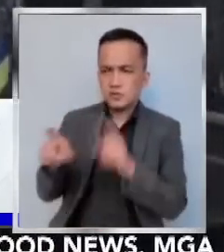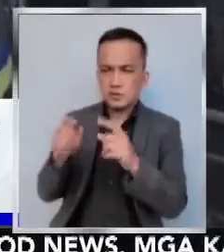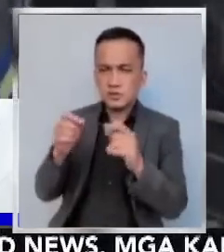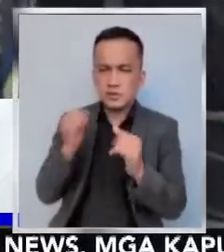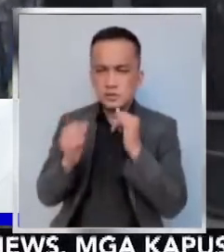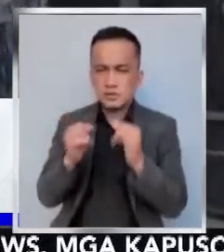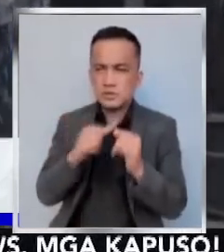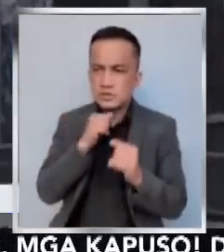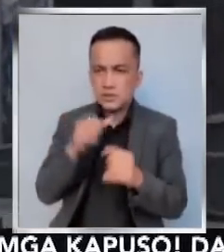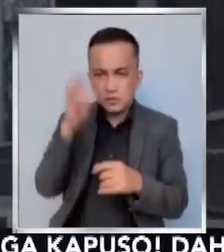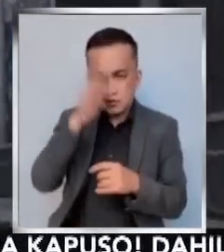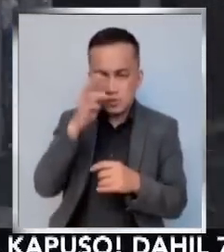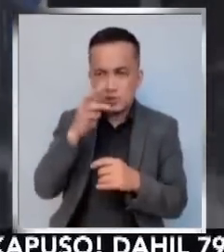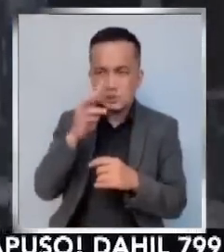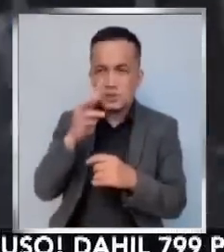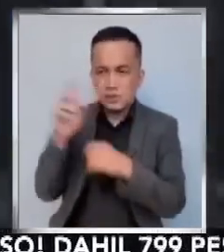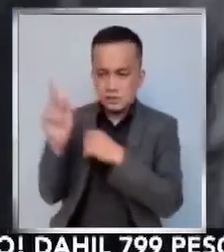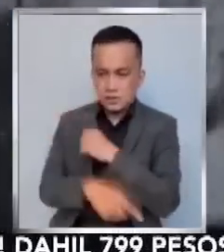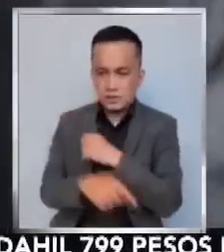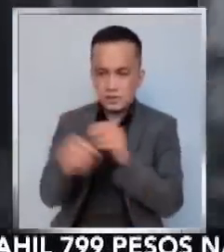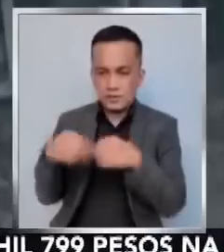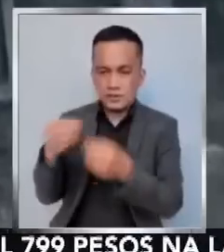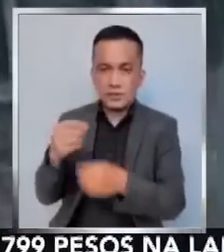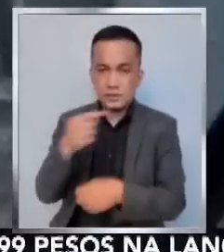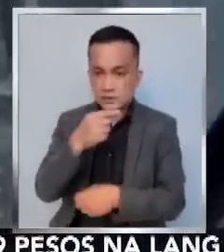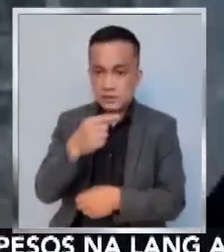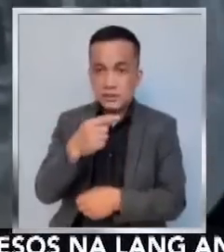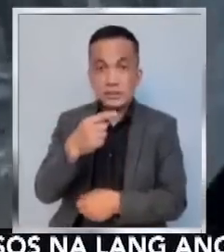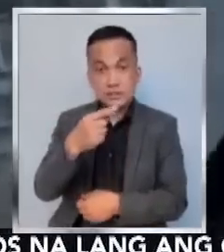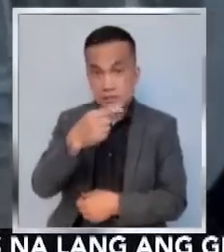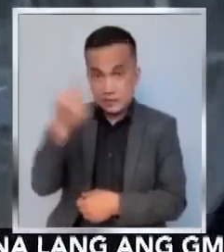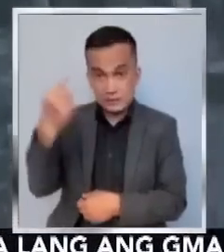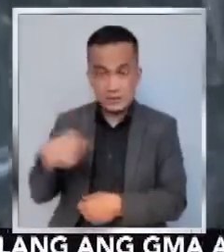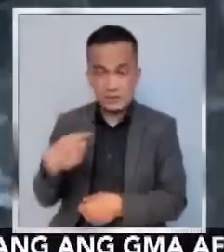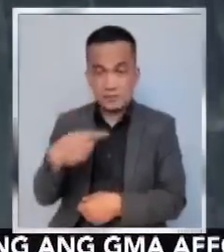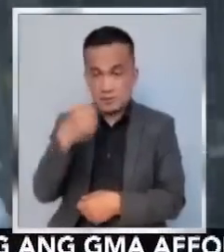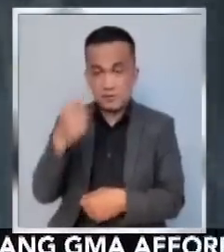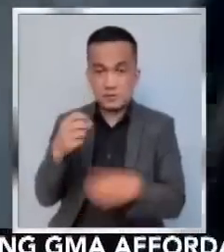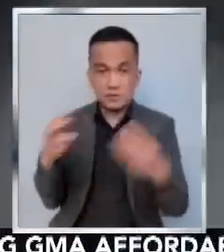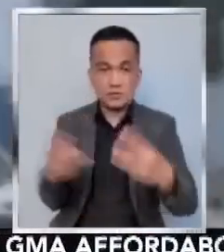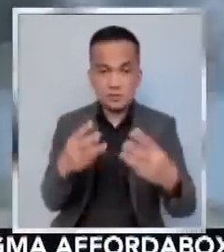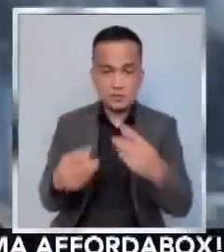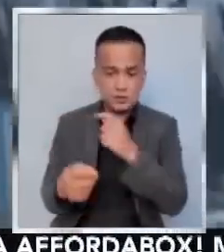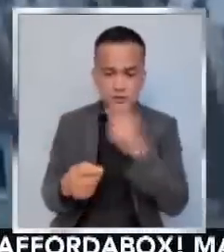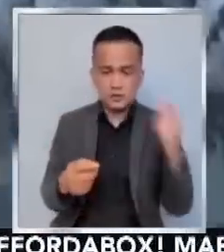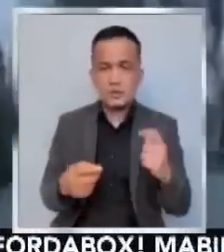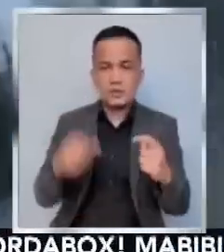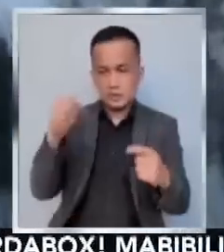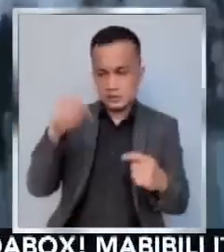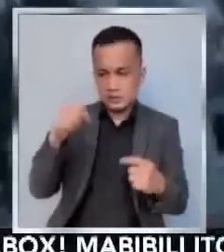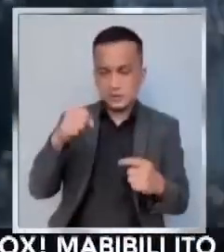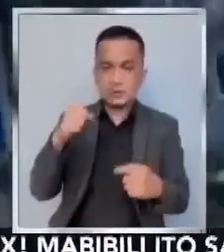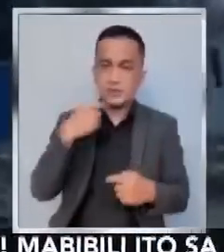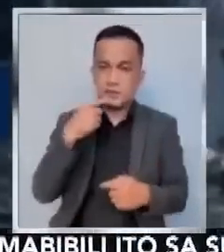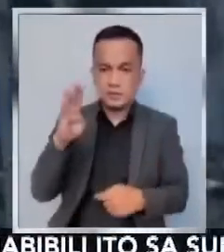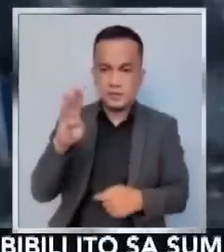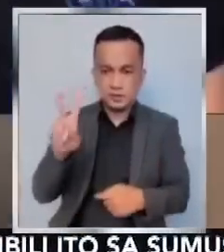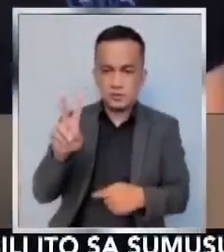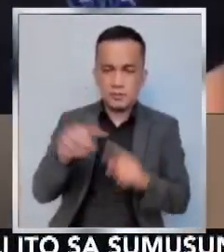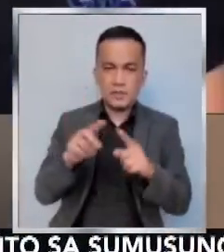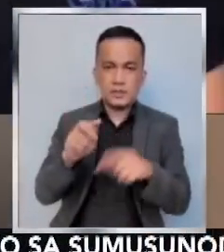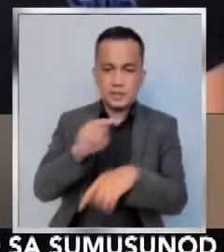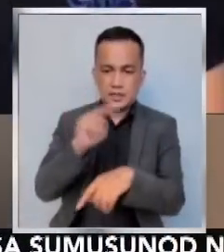sanctions na ipinataw sa Russia dahil sa giyera nito sa Ukraine. Sabi ng Pangulo, oo raw, pero ang pambansang interes daw ang